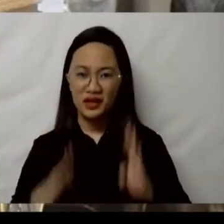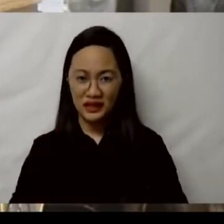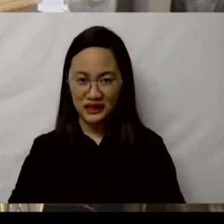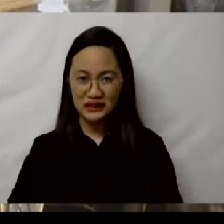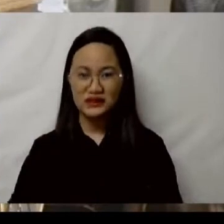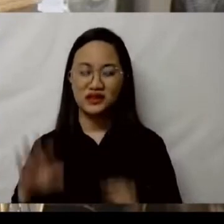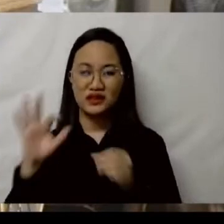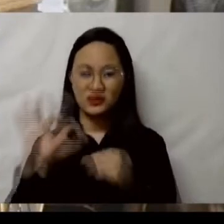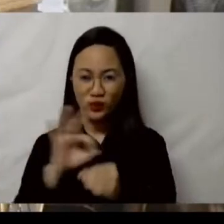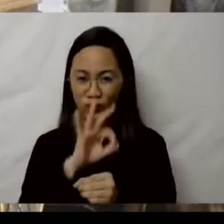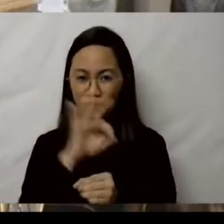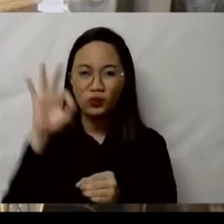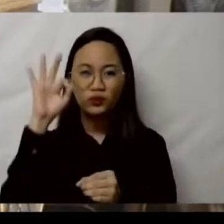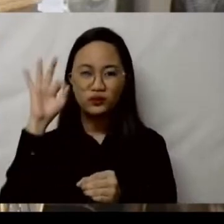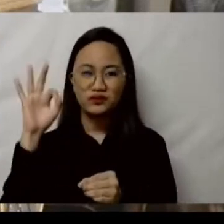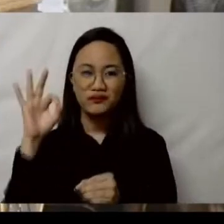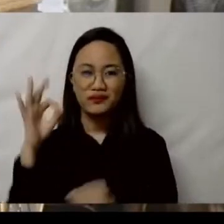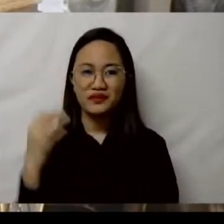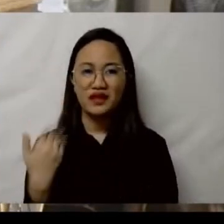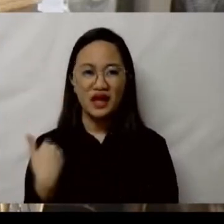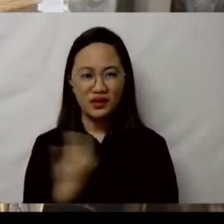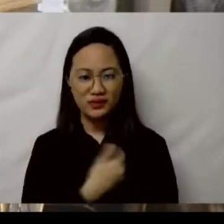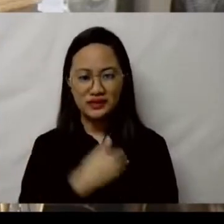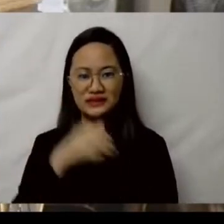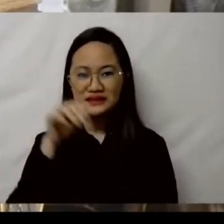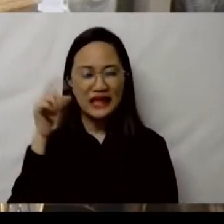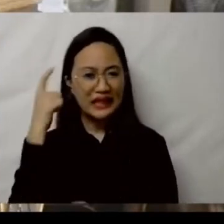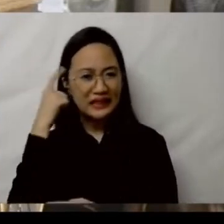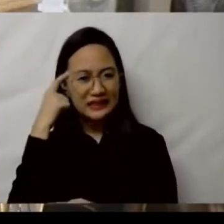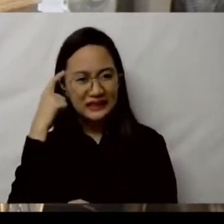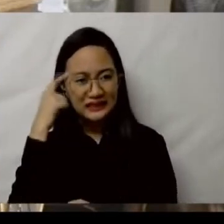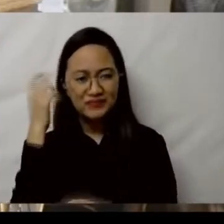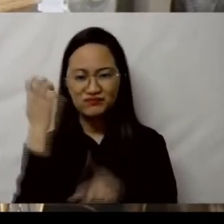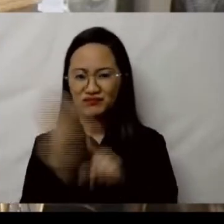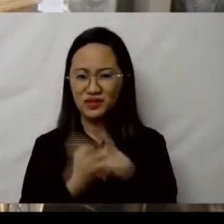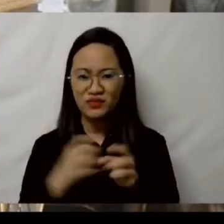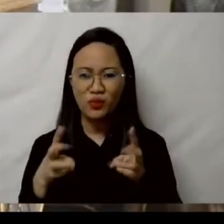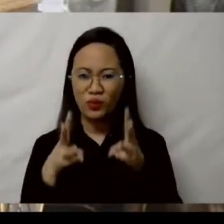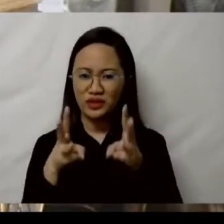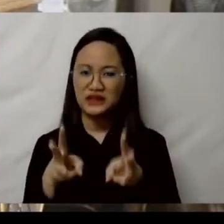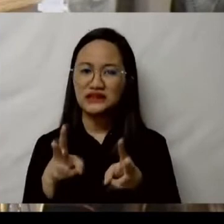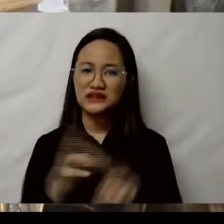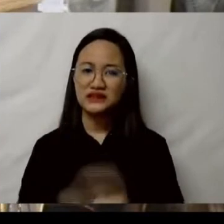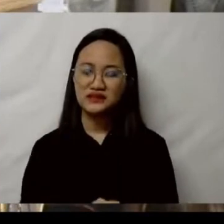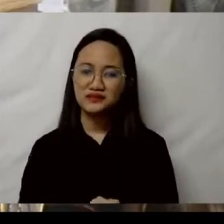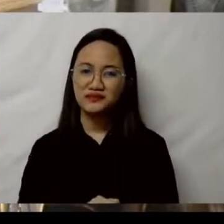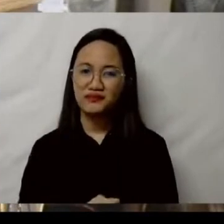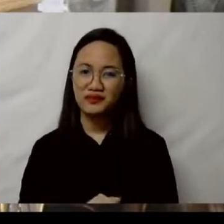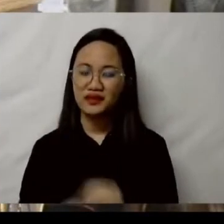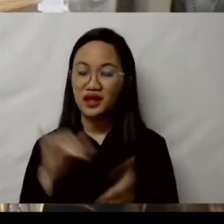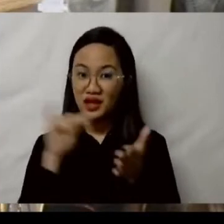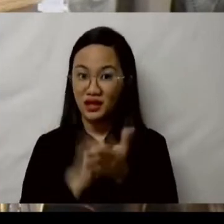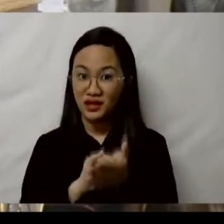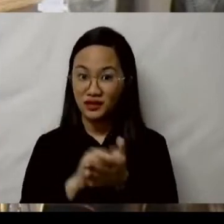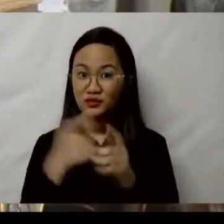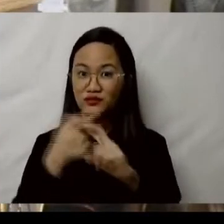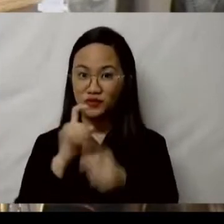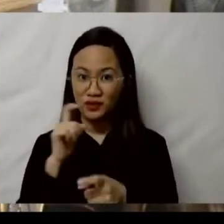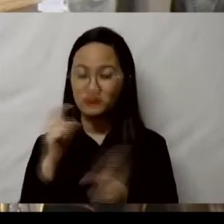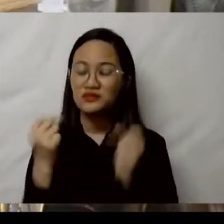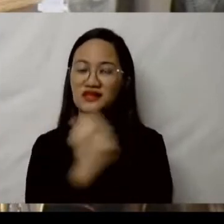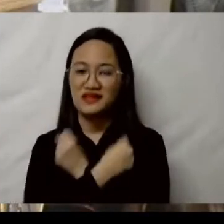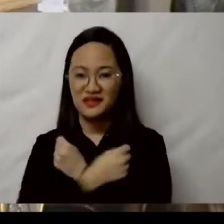espiritu, sa kaisipan. Busugin tayo in every way. That's coming from the love of God, God who is love, nais niyang busugin